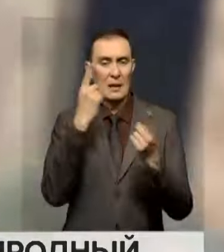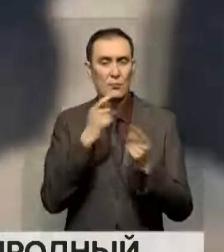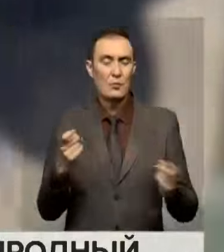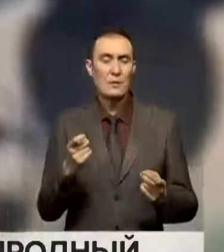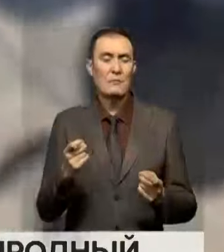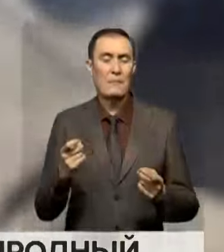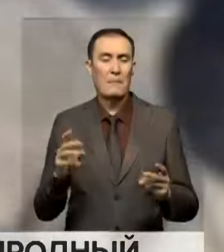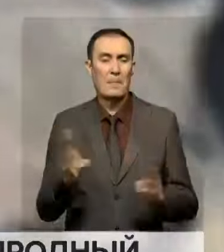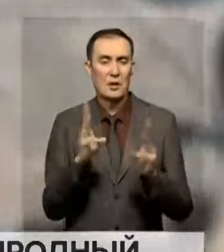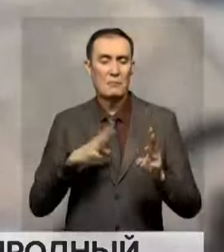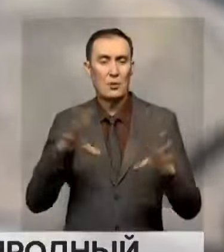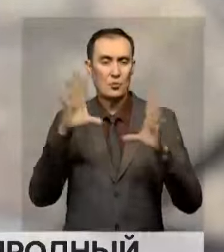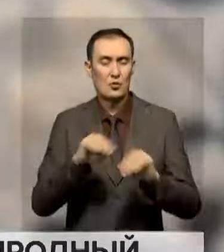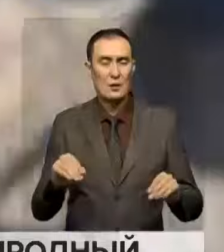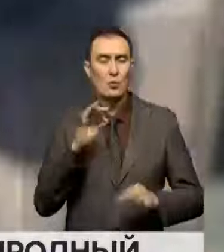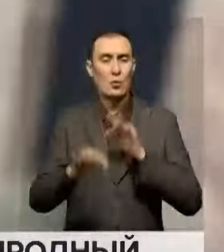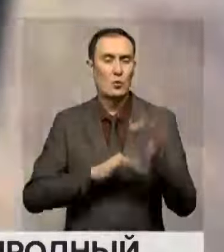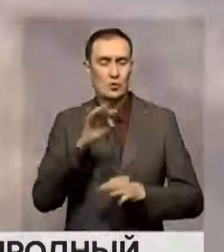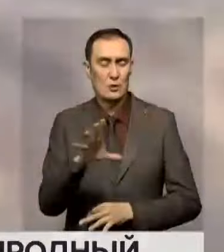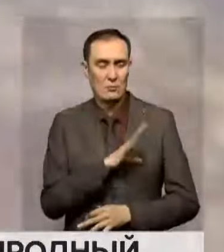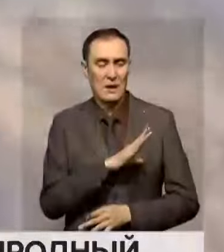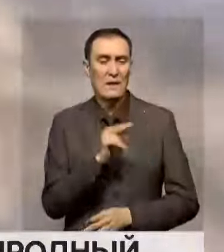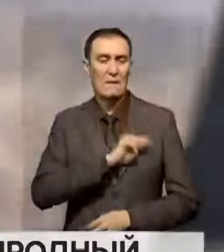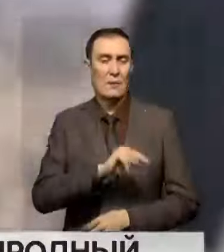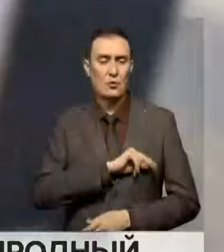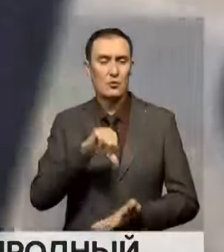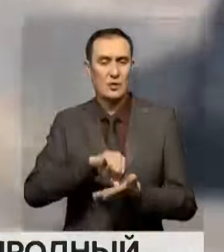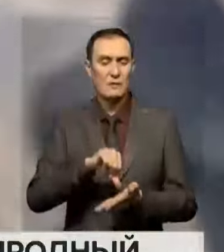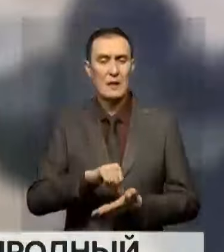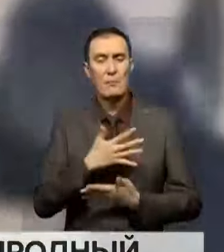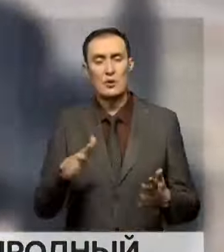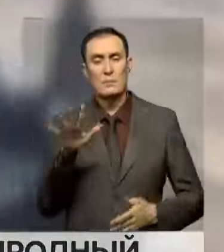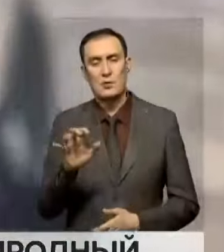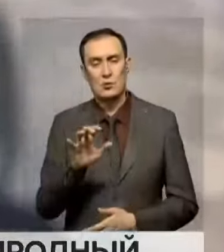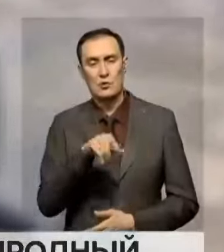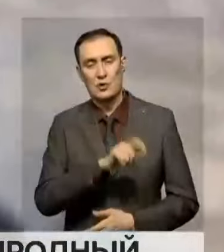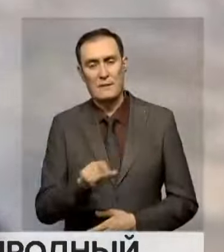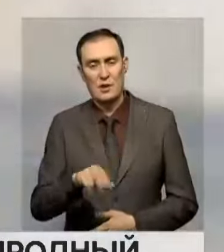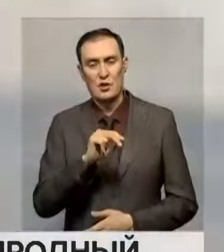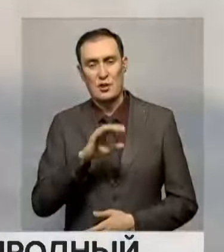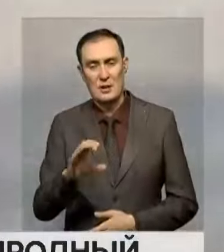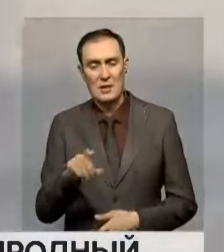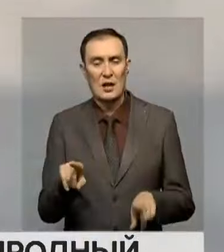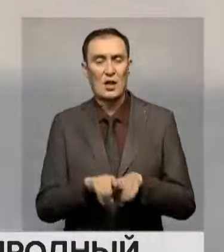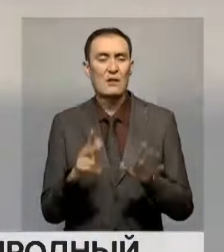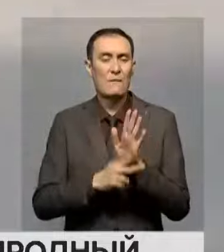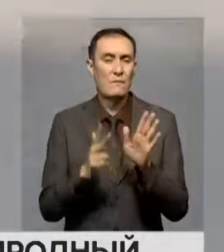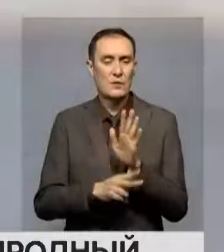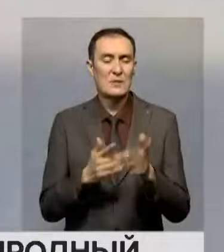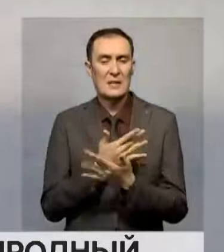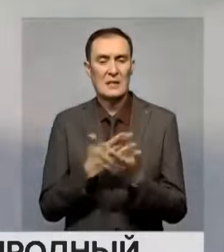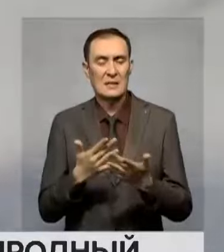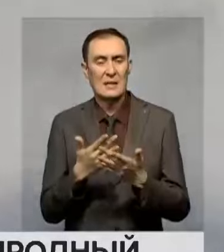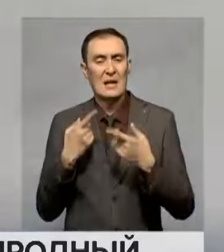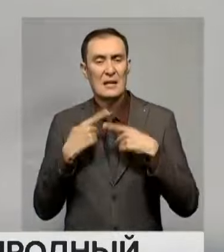Напомню, спасатели и пожарные тушили пламя круглосуточно. В работе были задействованы больше 500 сотрудников ДЧС и 80